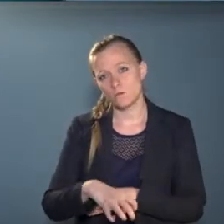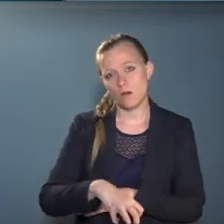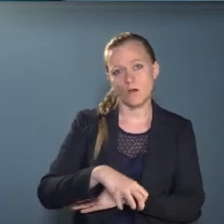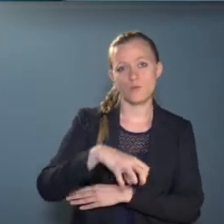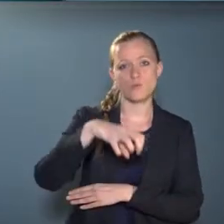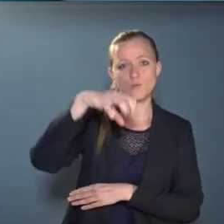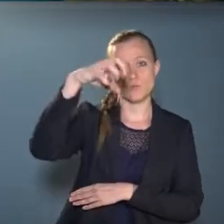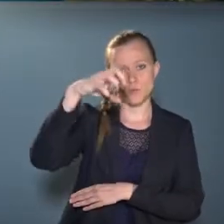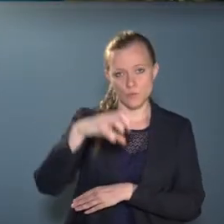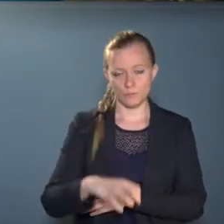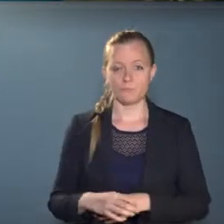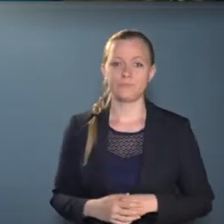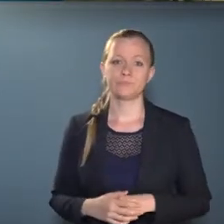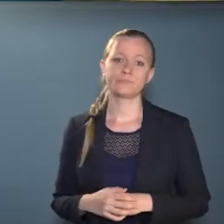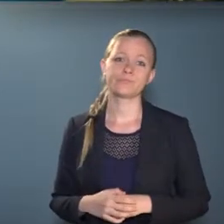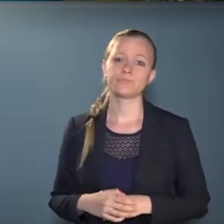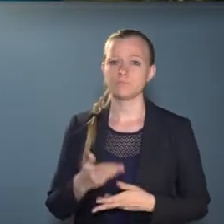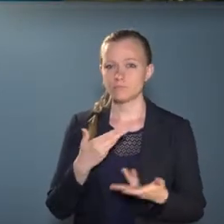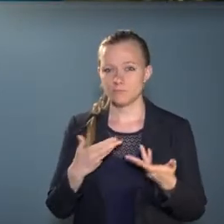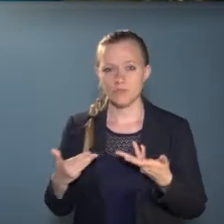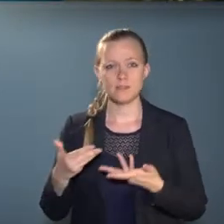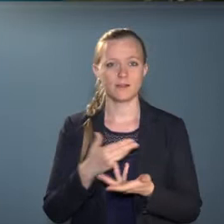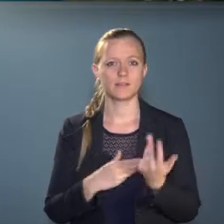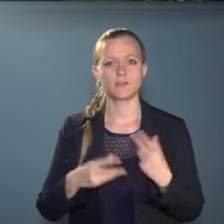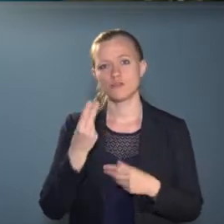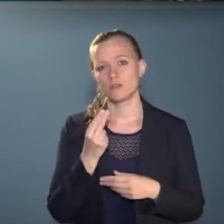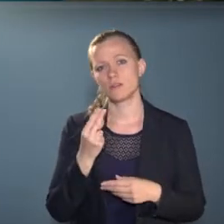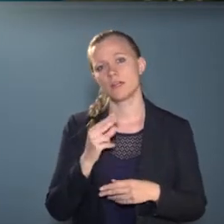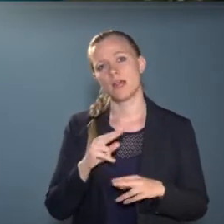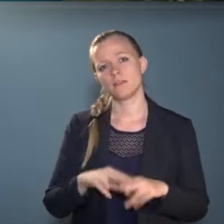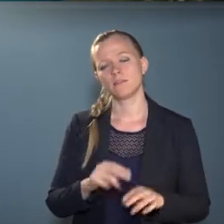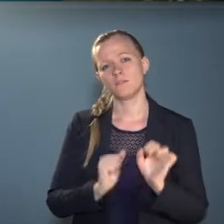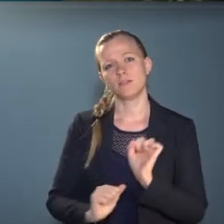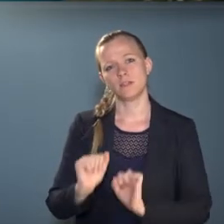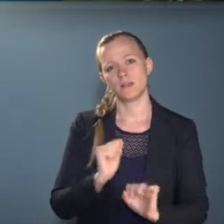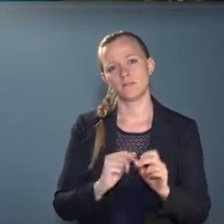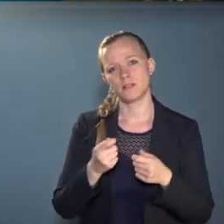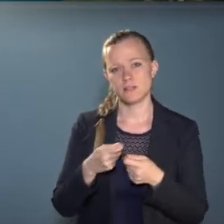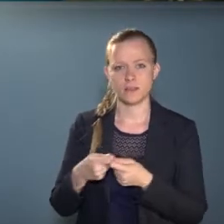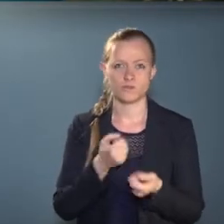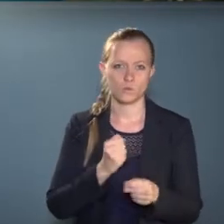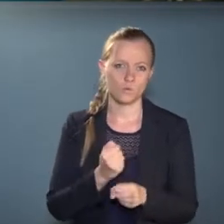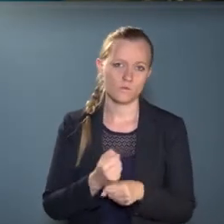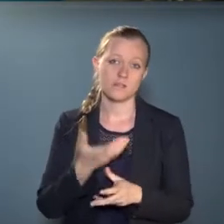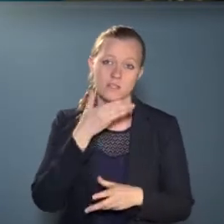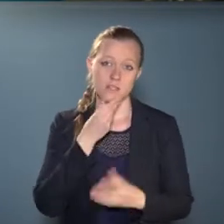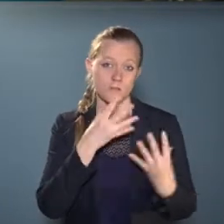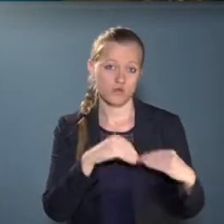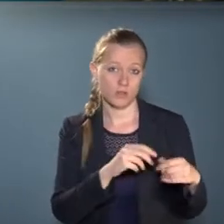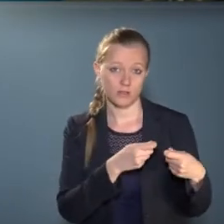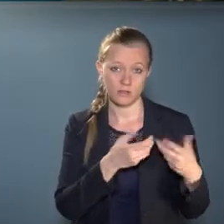magasba emelkednek. Beszélgetés a rendvédelmi szervek dolgozóival, tehát egy szép családi program. A